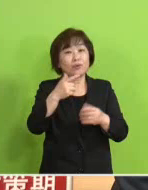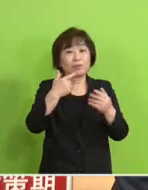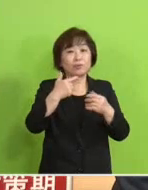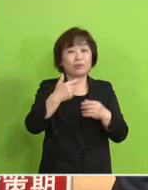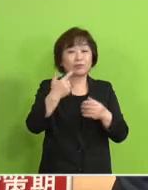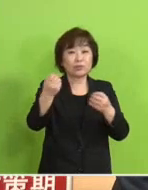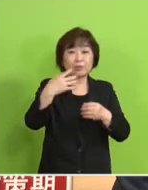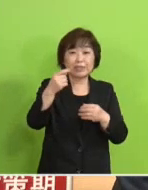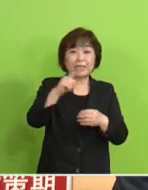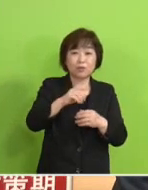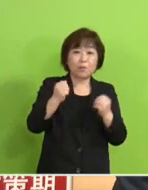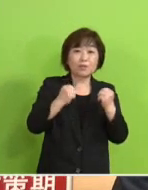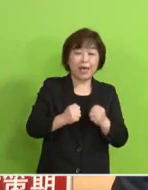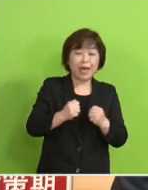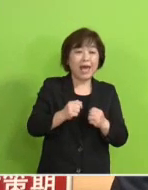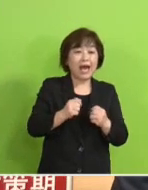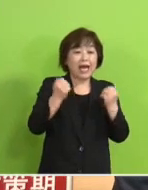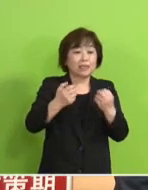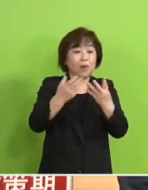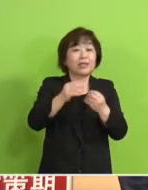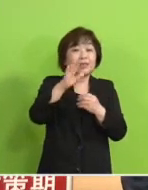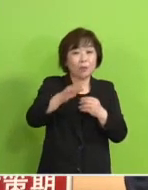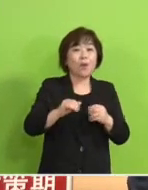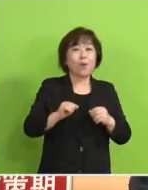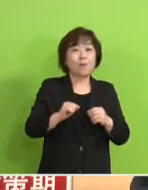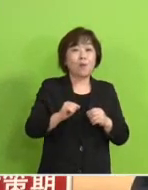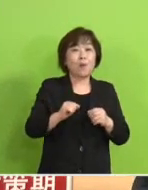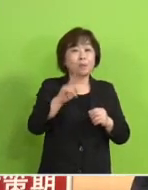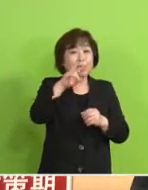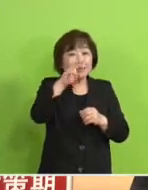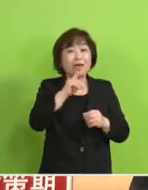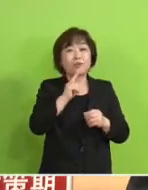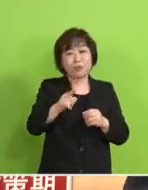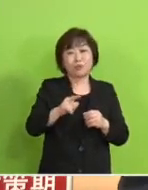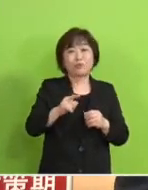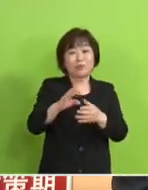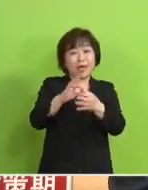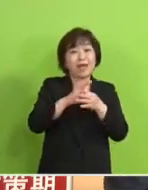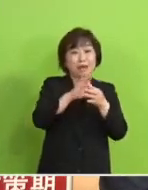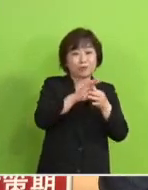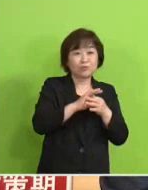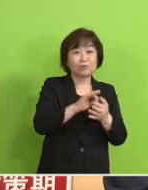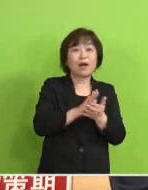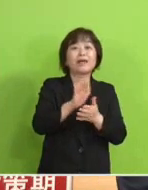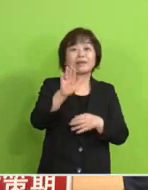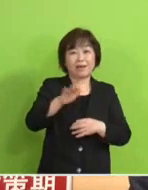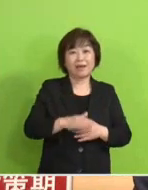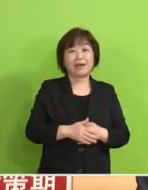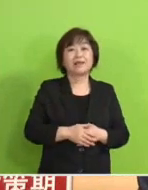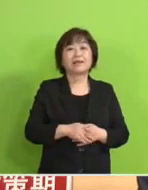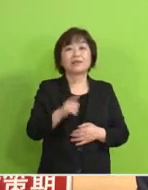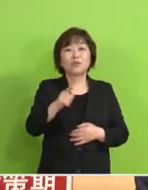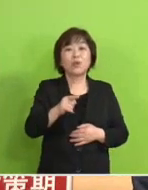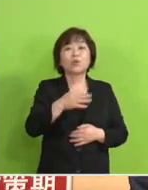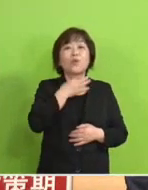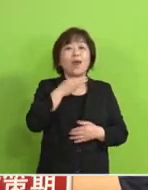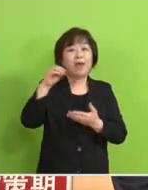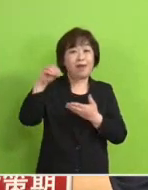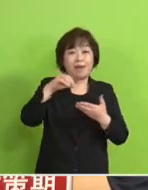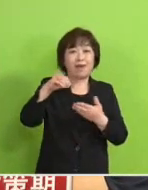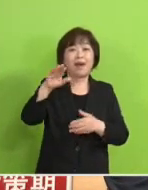て、走った後も見たよとたくさん連絡をもらいました。そんなメッセージが寄せられ